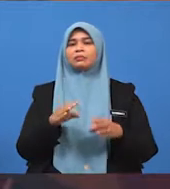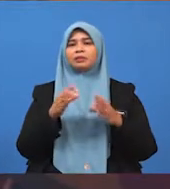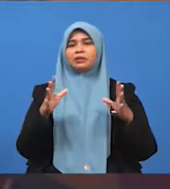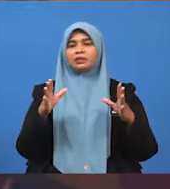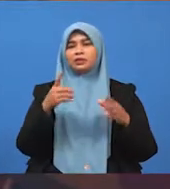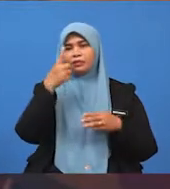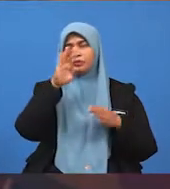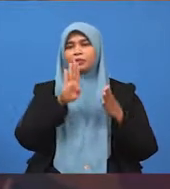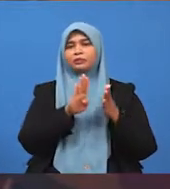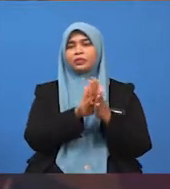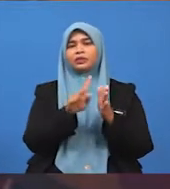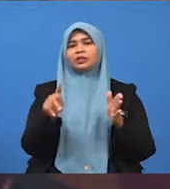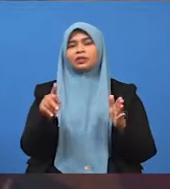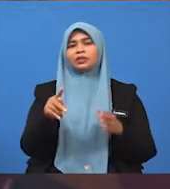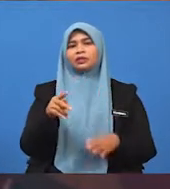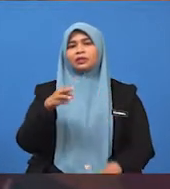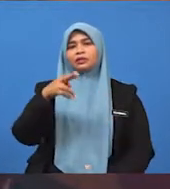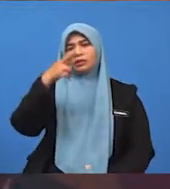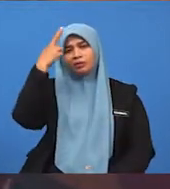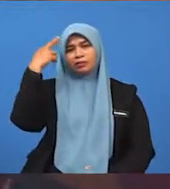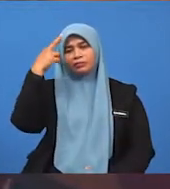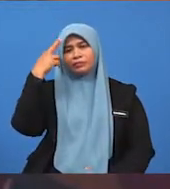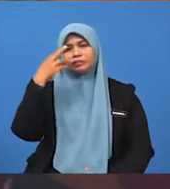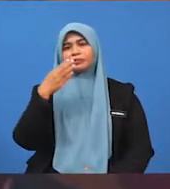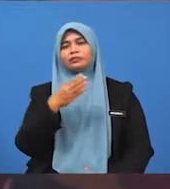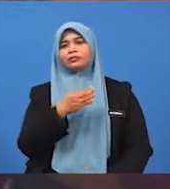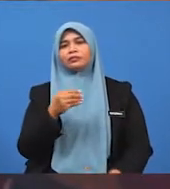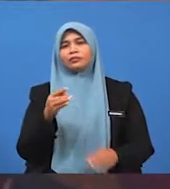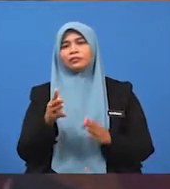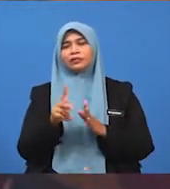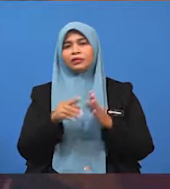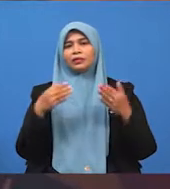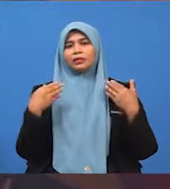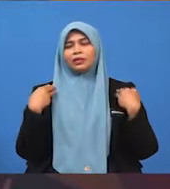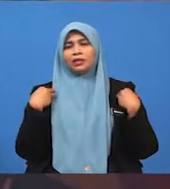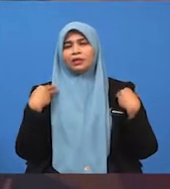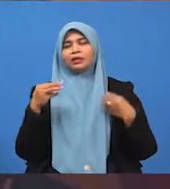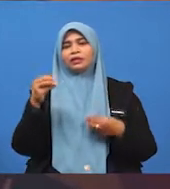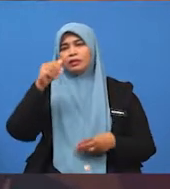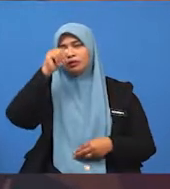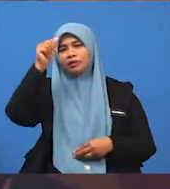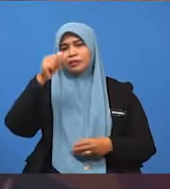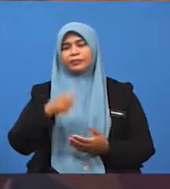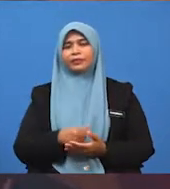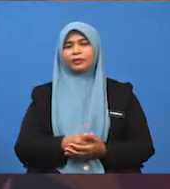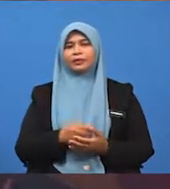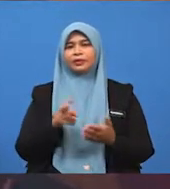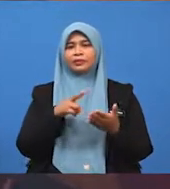kesempurnaannya. Membaca Al-Quran serta menghayati dan mengamalkannya adalah satu ibadah